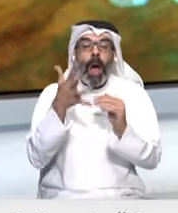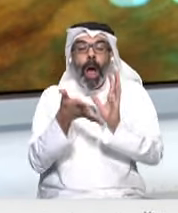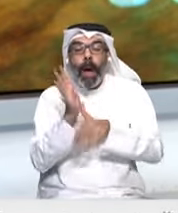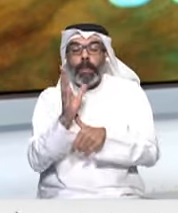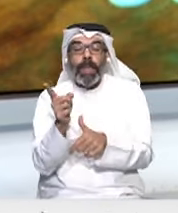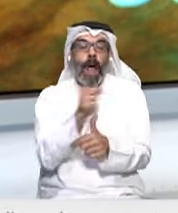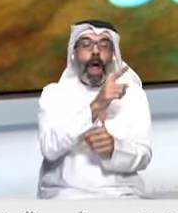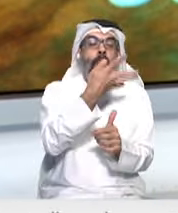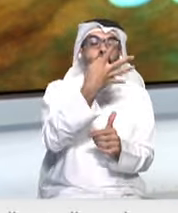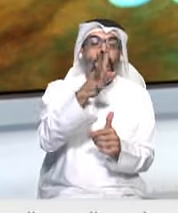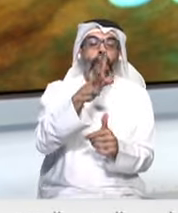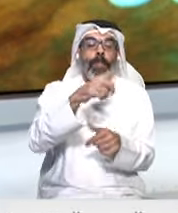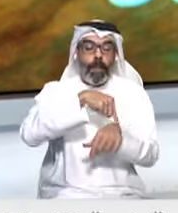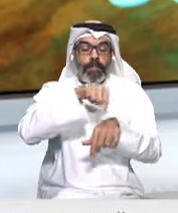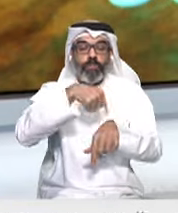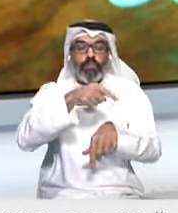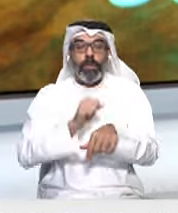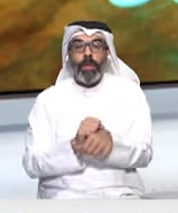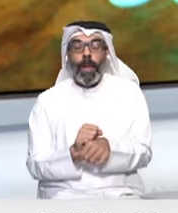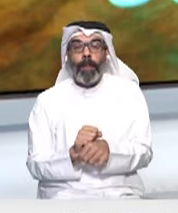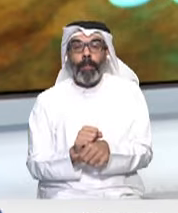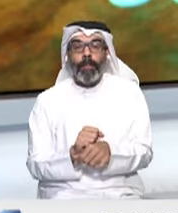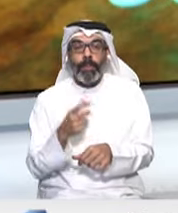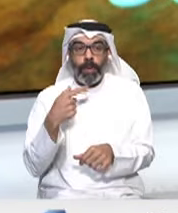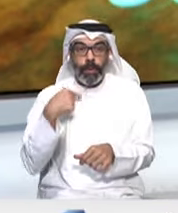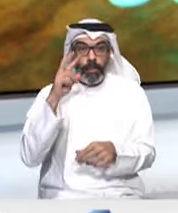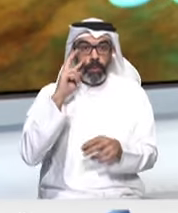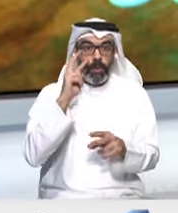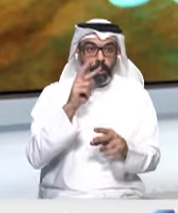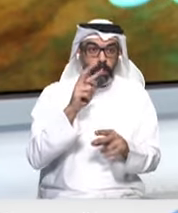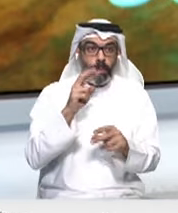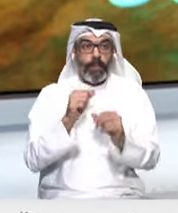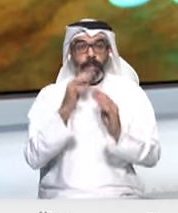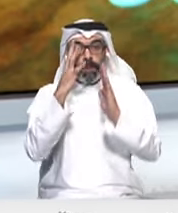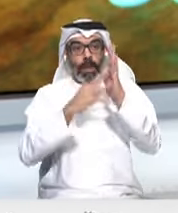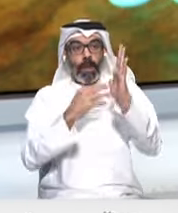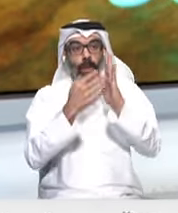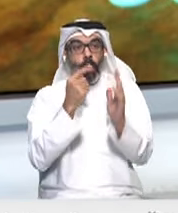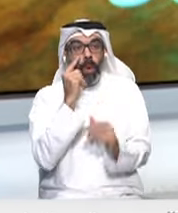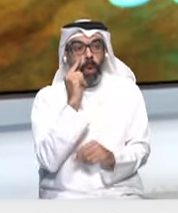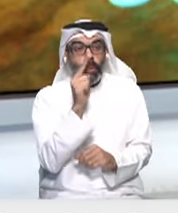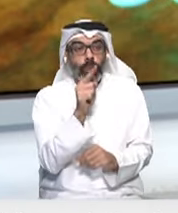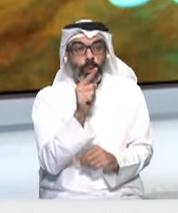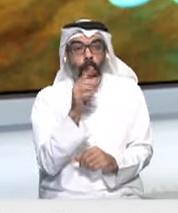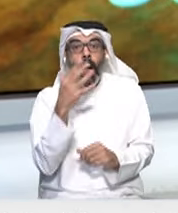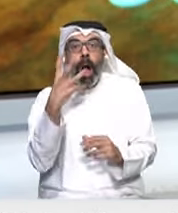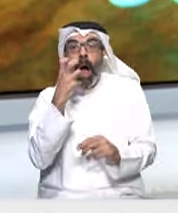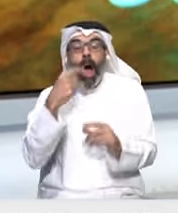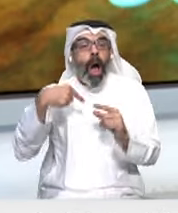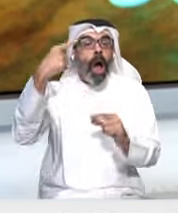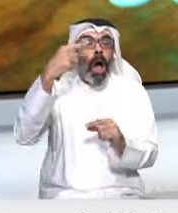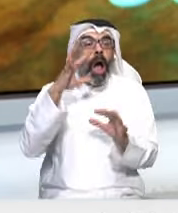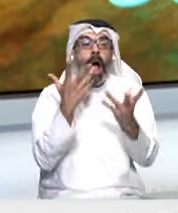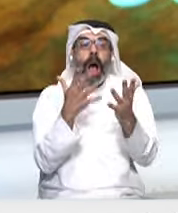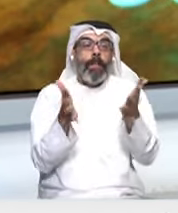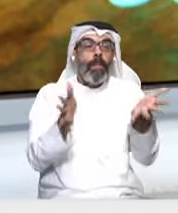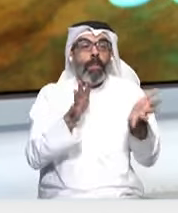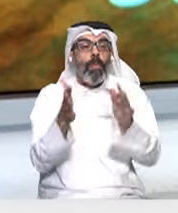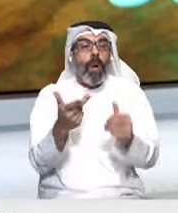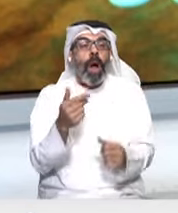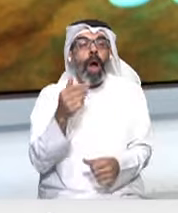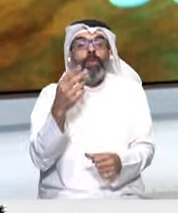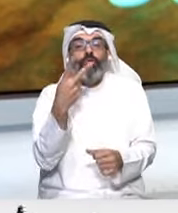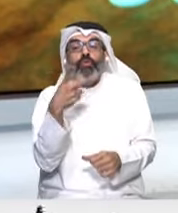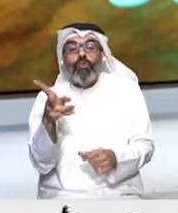في الساعة. من بعد منتصف نهار يوم الغد ونشاط في الرياح الشمالية الغربية، متوقع أن تتفاوت من 20 إلى